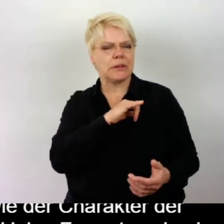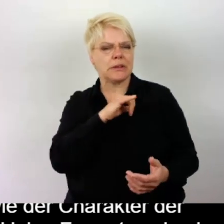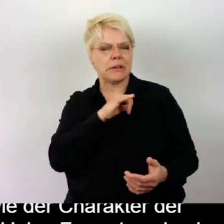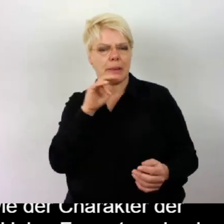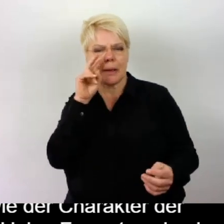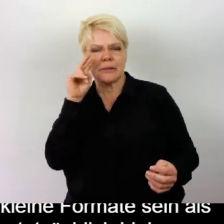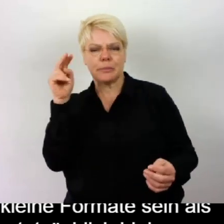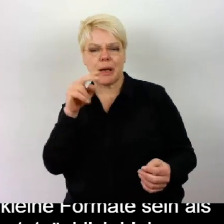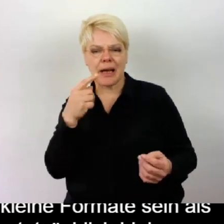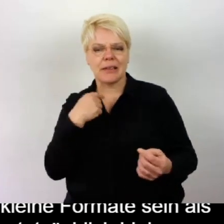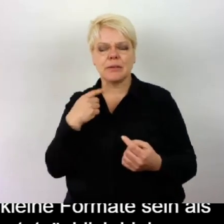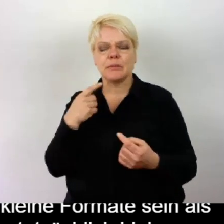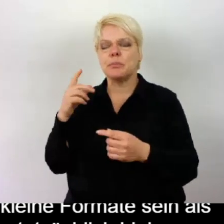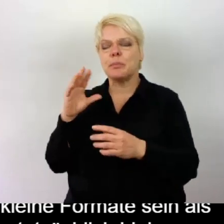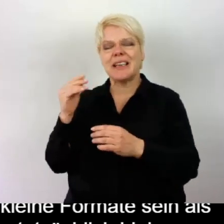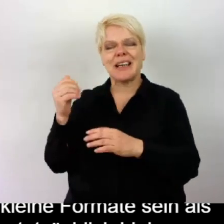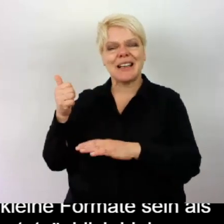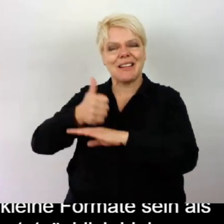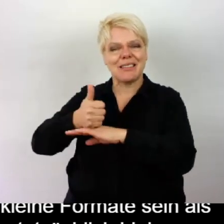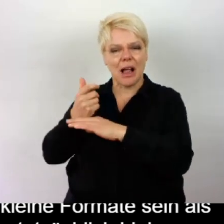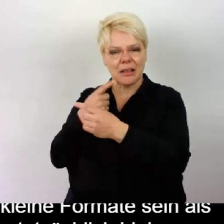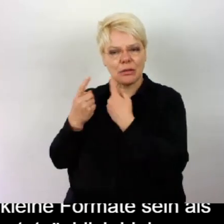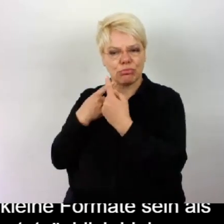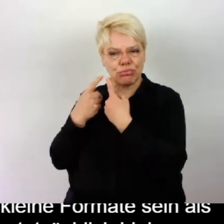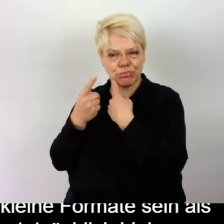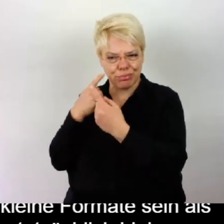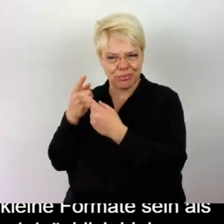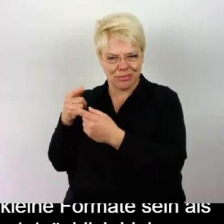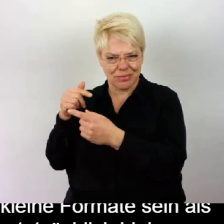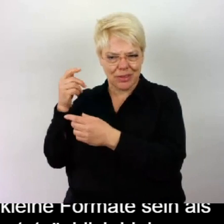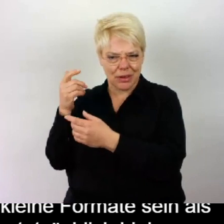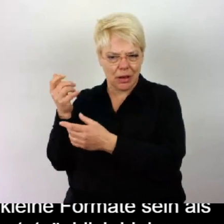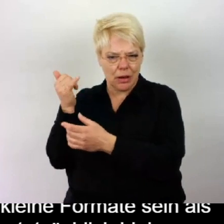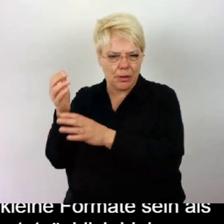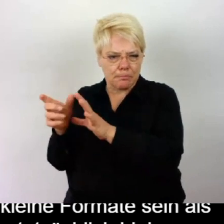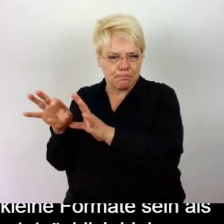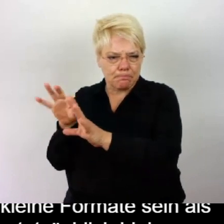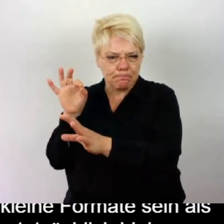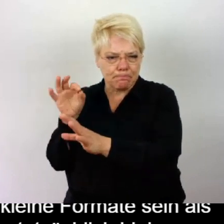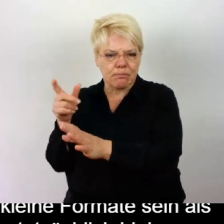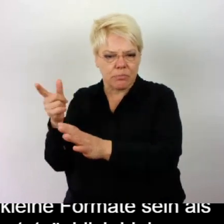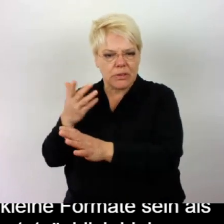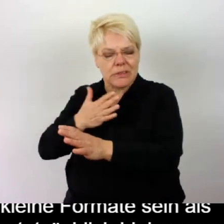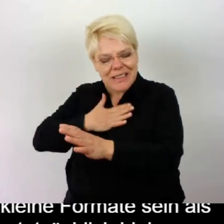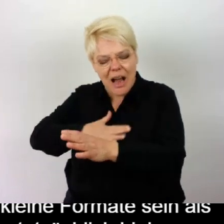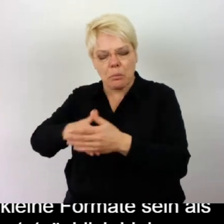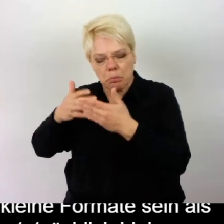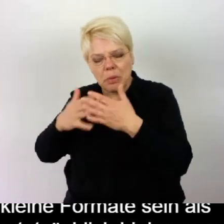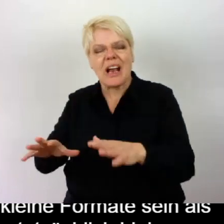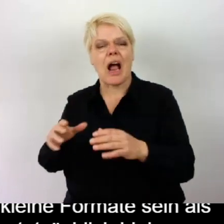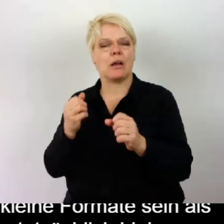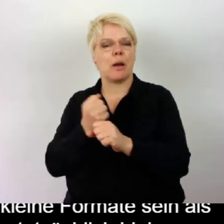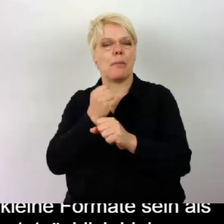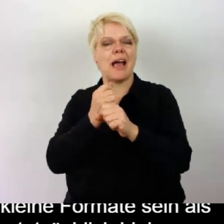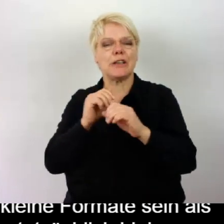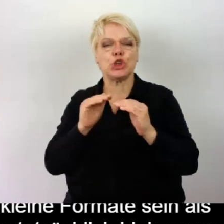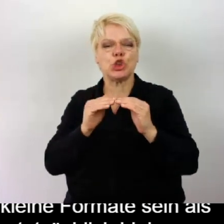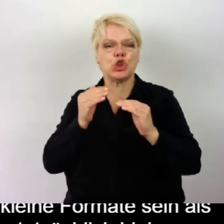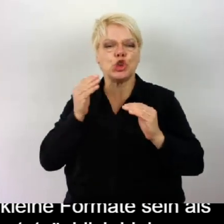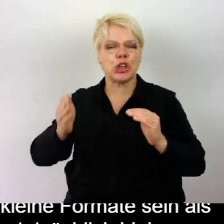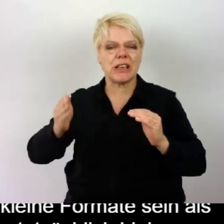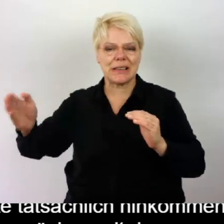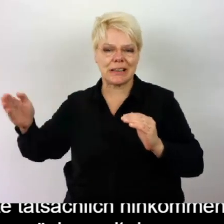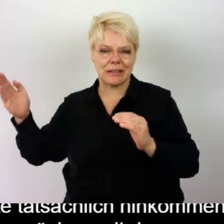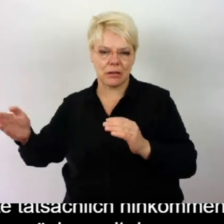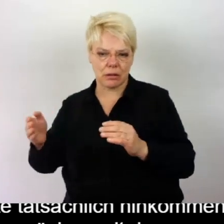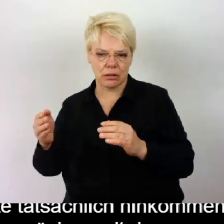sind, dass man hier Angebote macht, um auch Theater mit dazu zu nehmen. Das sind alles Konzepte, die wir haben. Das wird alles im kleinen Format abgestimmt